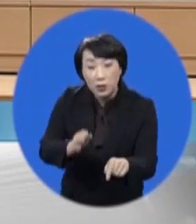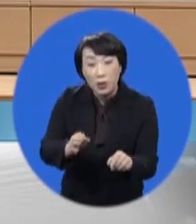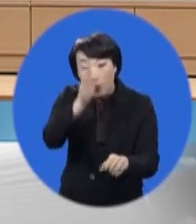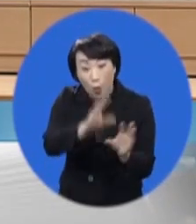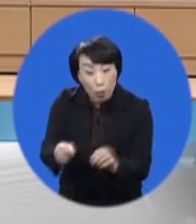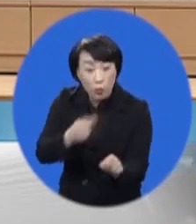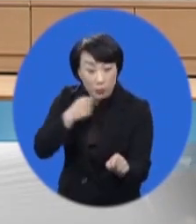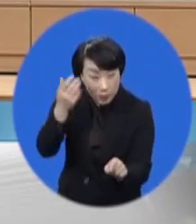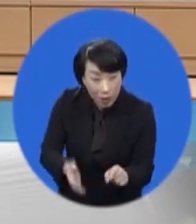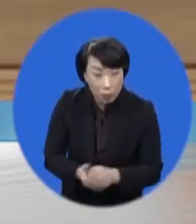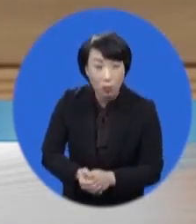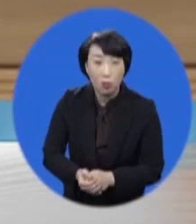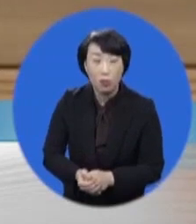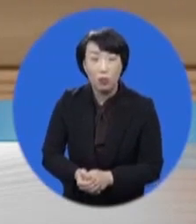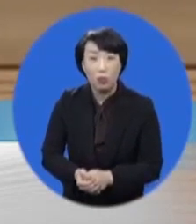낫고자 하느냐?